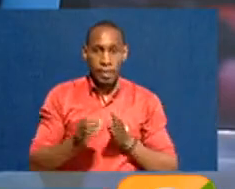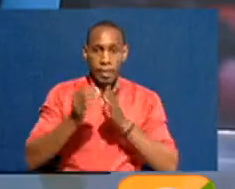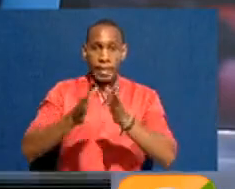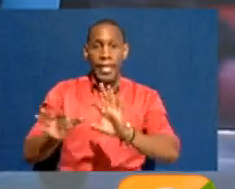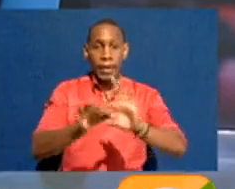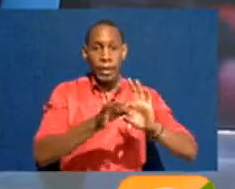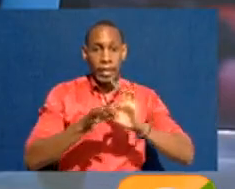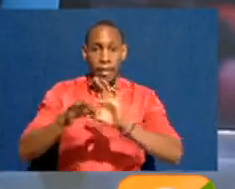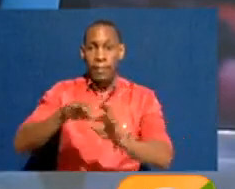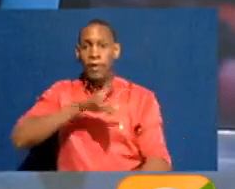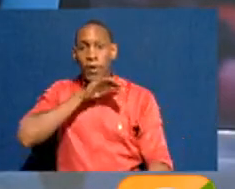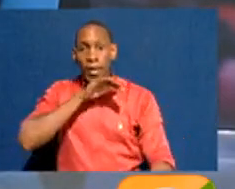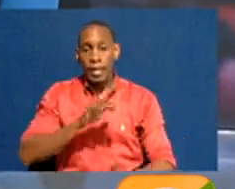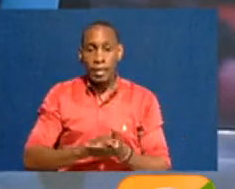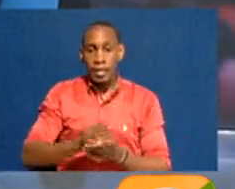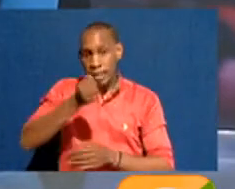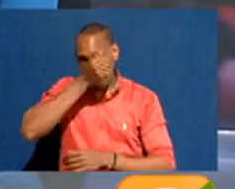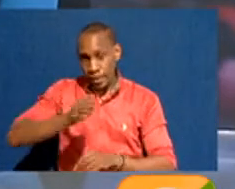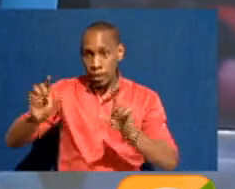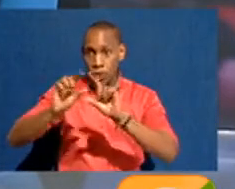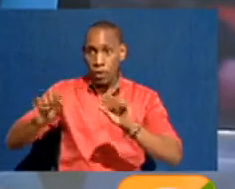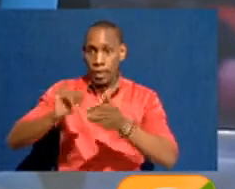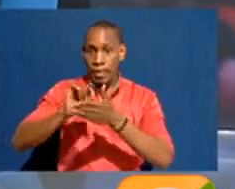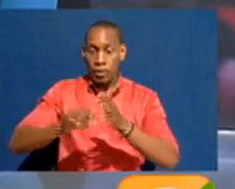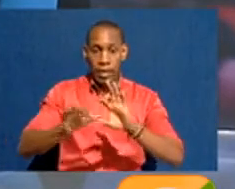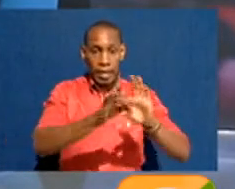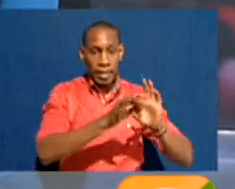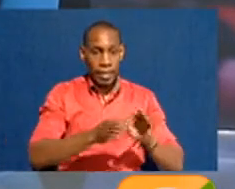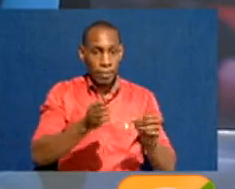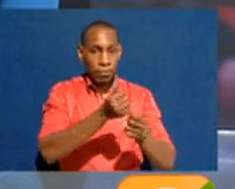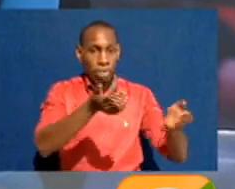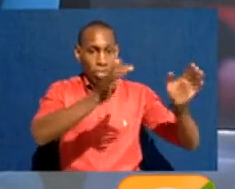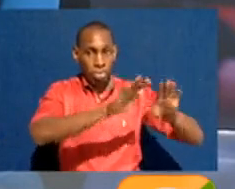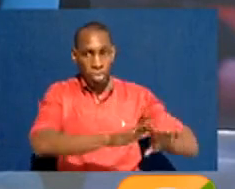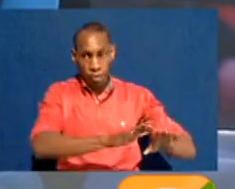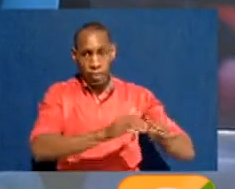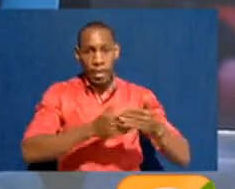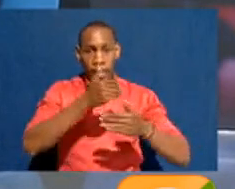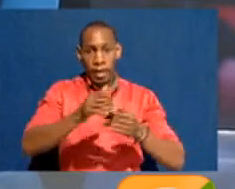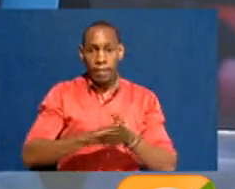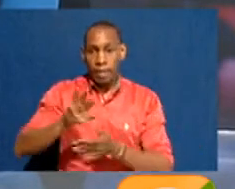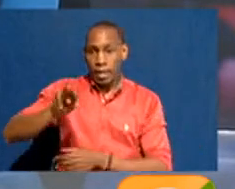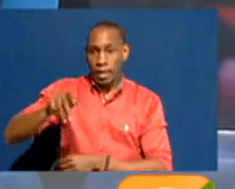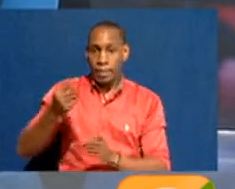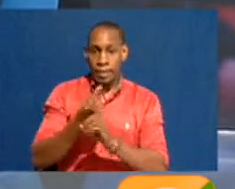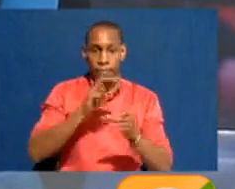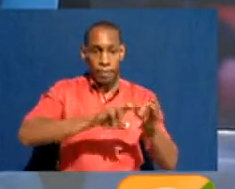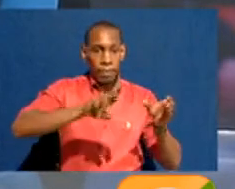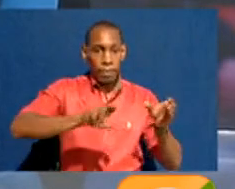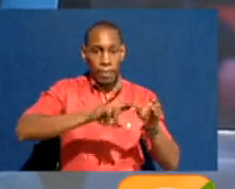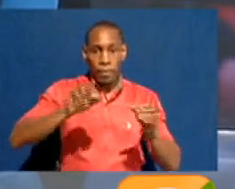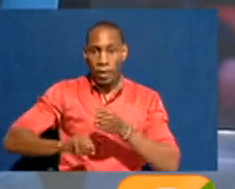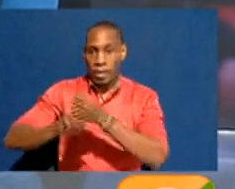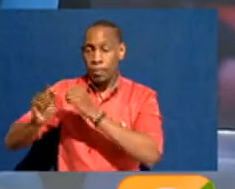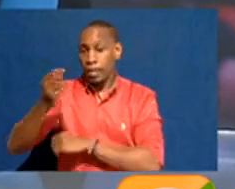Kinara wa Azimio Raila Odinga amepuuza kauli kwamba muungano wa Azimio unasambaratika baada ya wabunge kadhaa kugura na kumunga